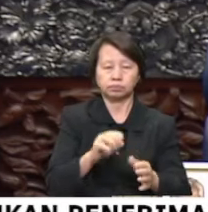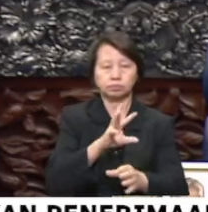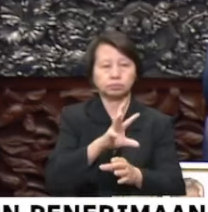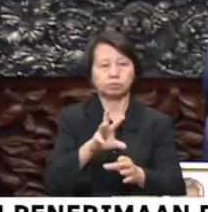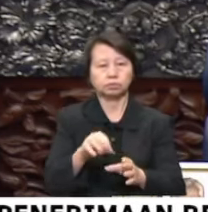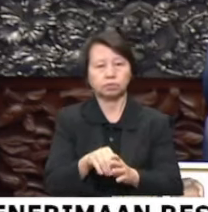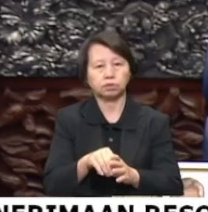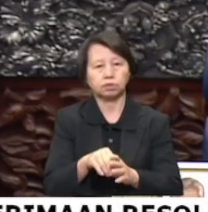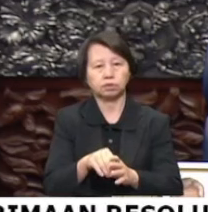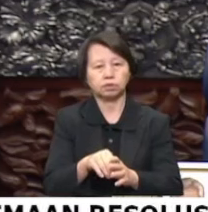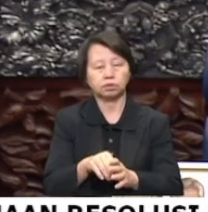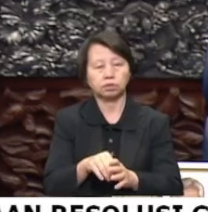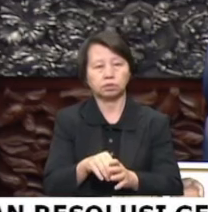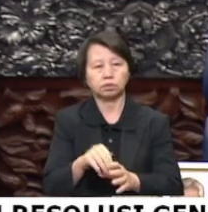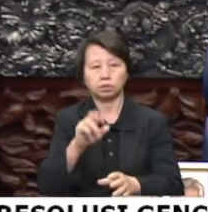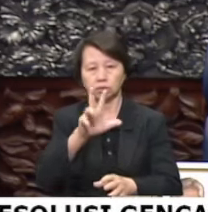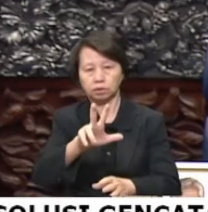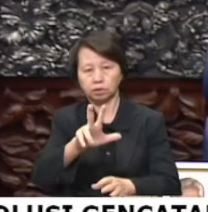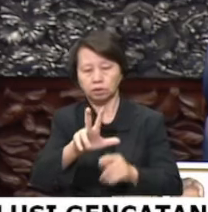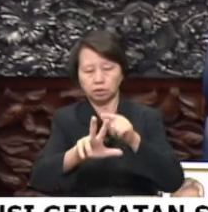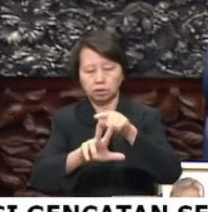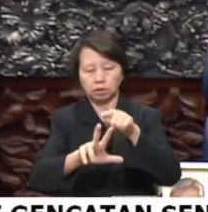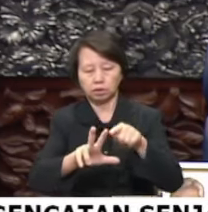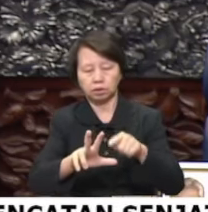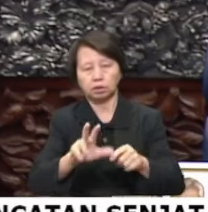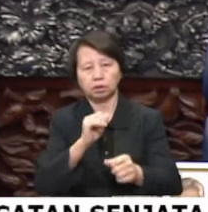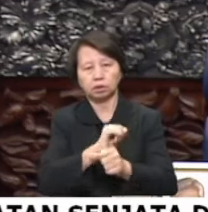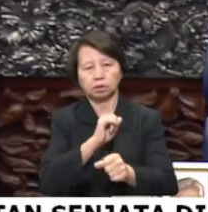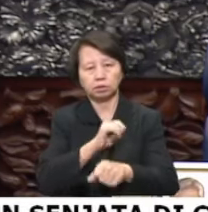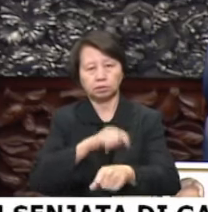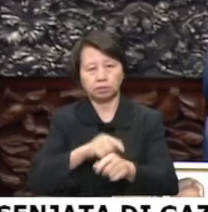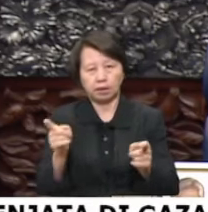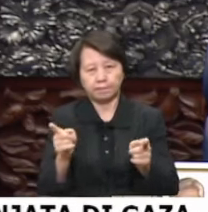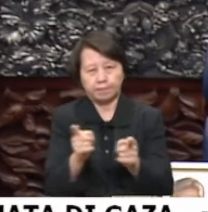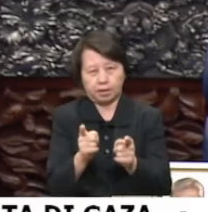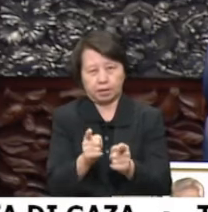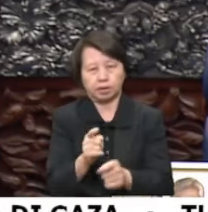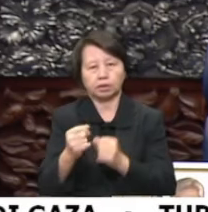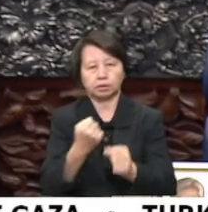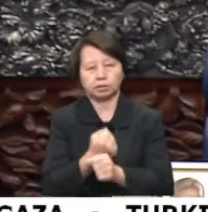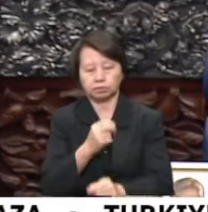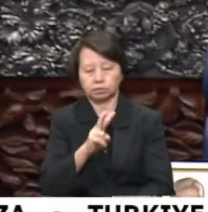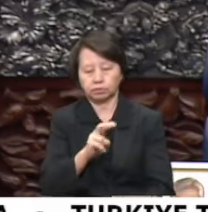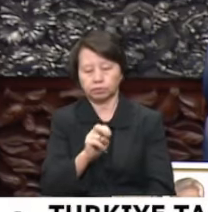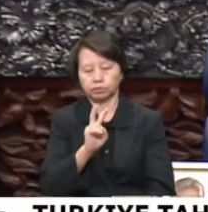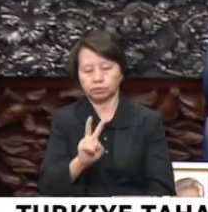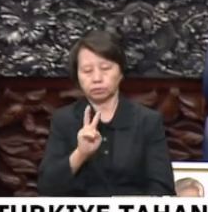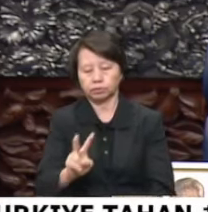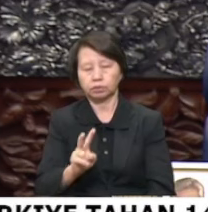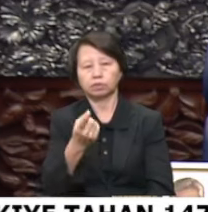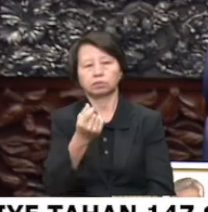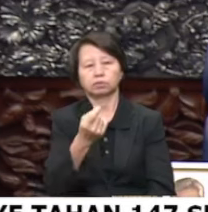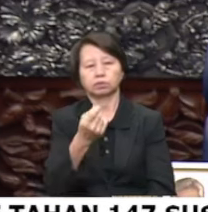termasuklah tiga kerja sebagai penyelesaian jangka pendek pada tahun 2022 dengan jumlah